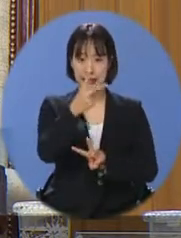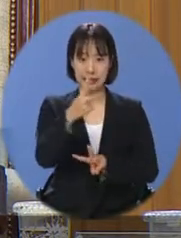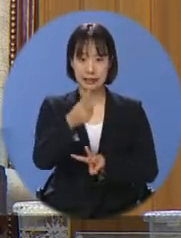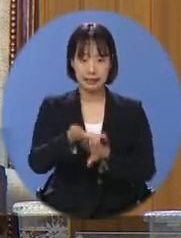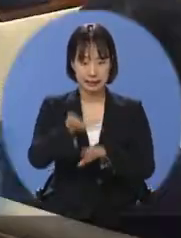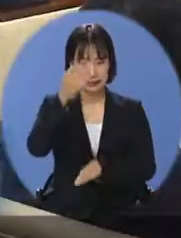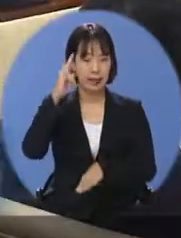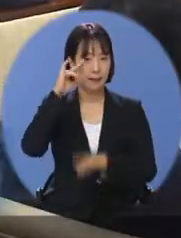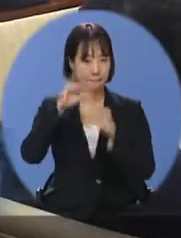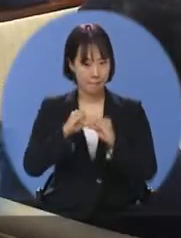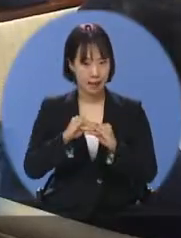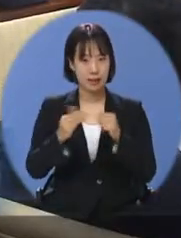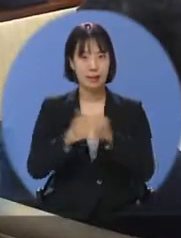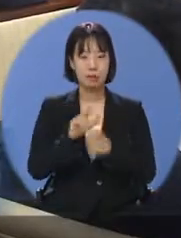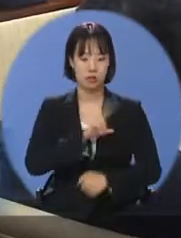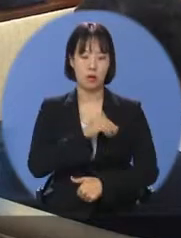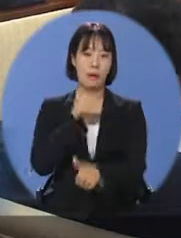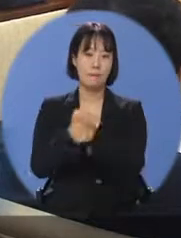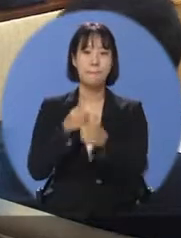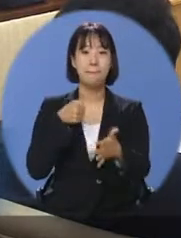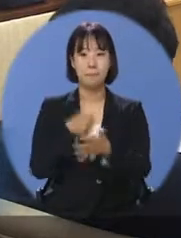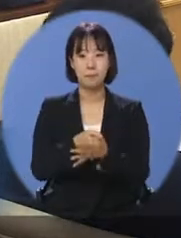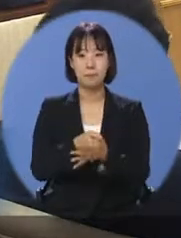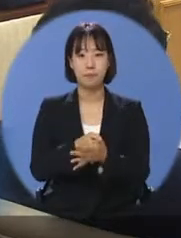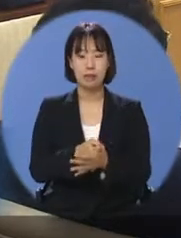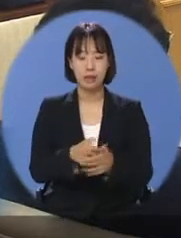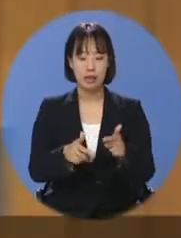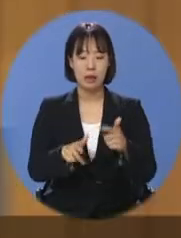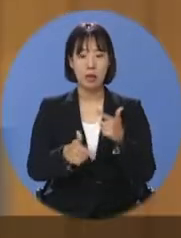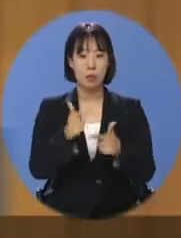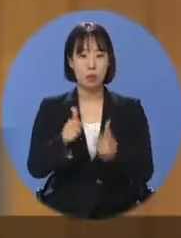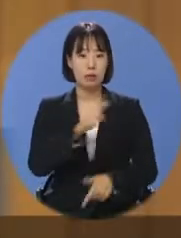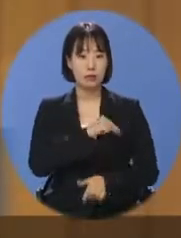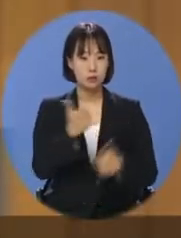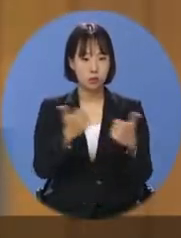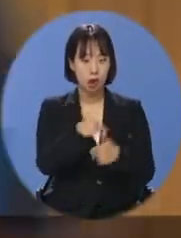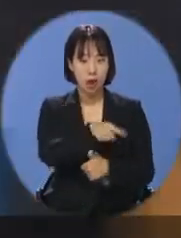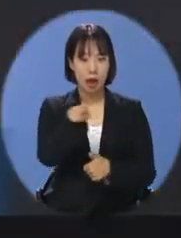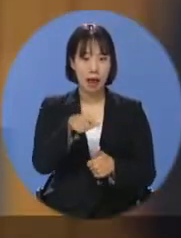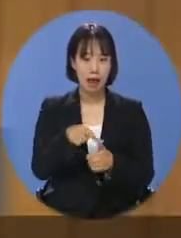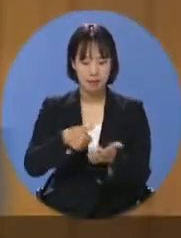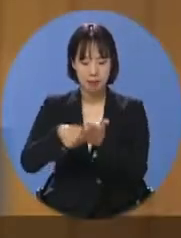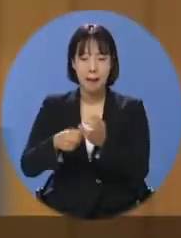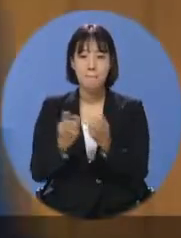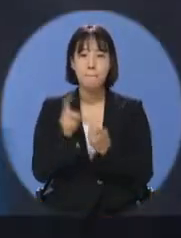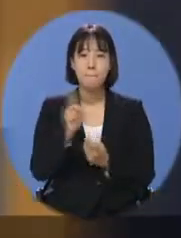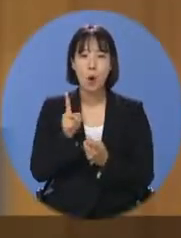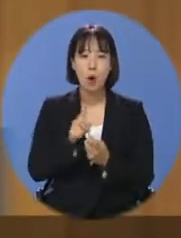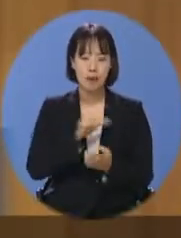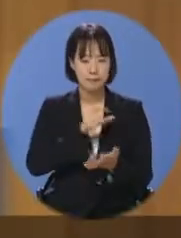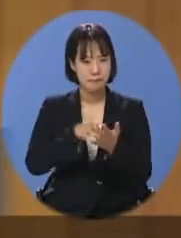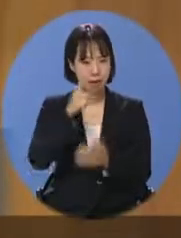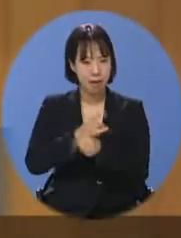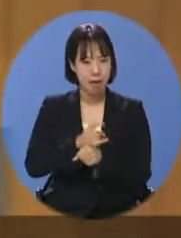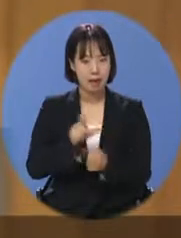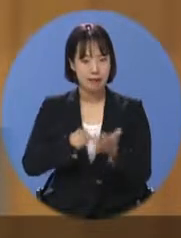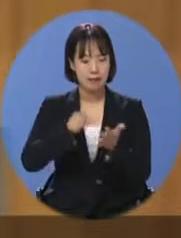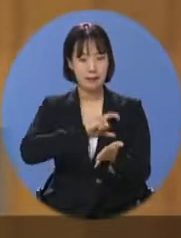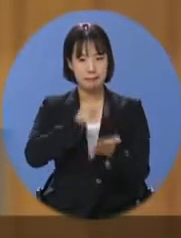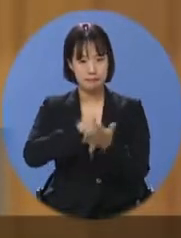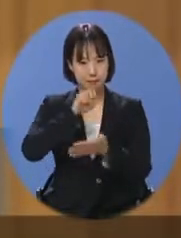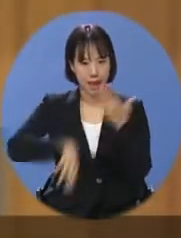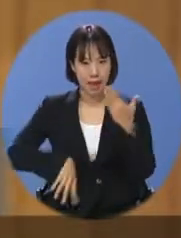이상이 찬성해서 제명 의결했습니다. 시의회는 표결에 앞서서 표결 방식을 두고 기명 투표로 할 것인지